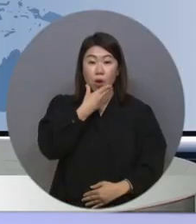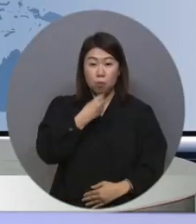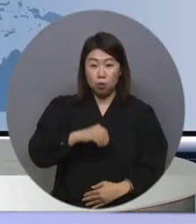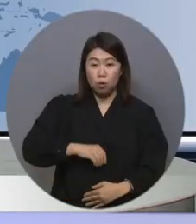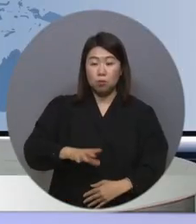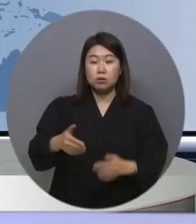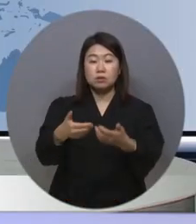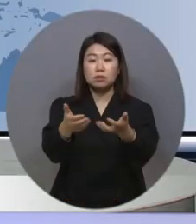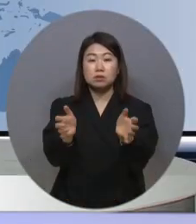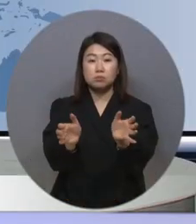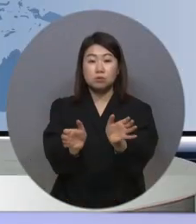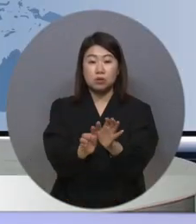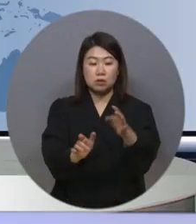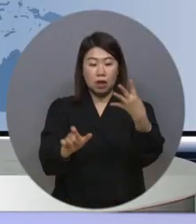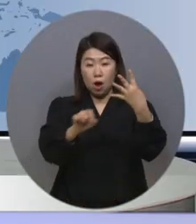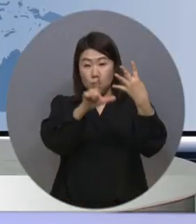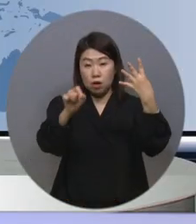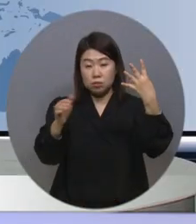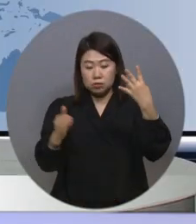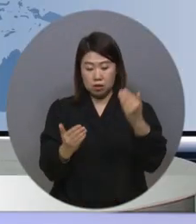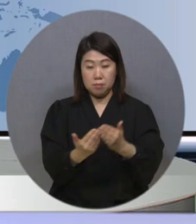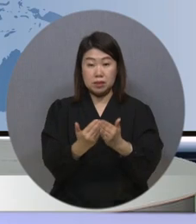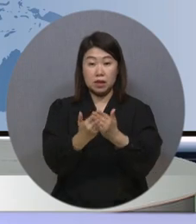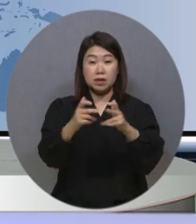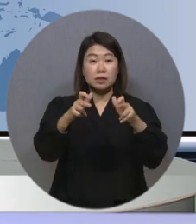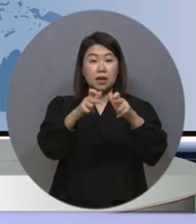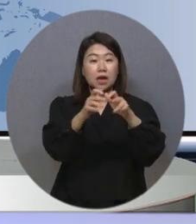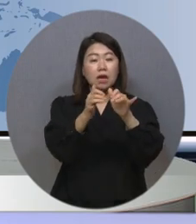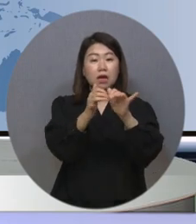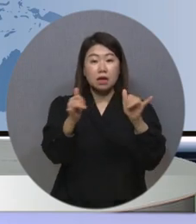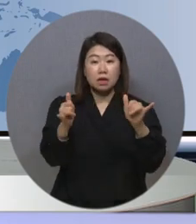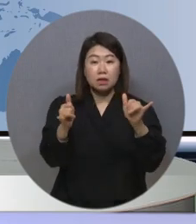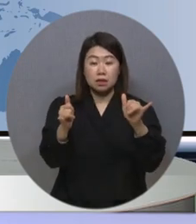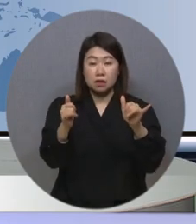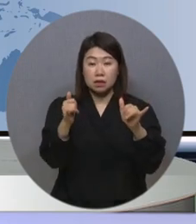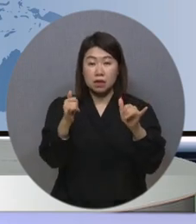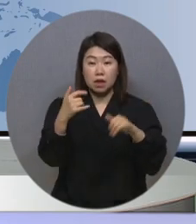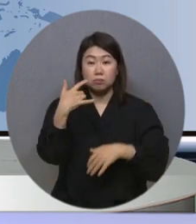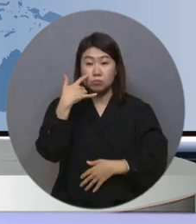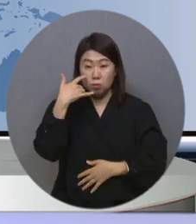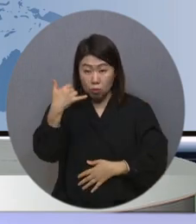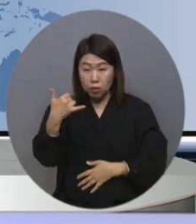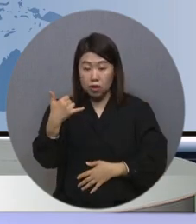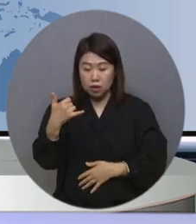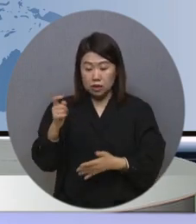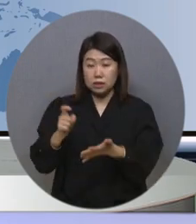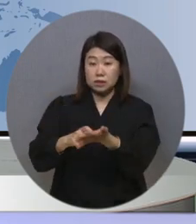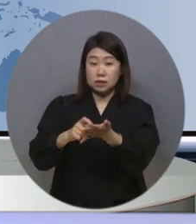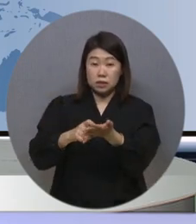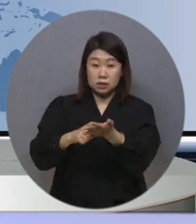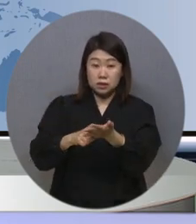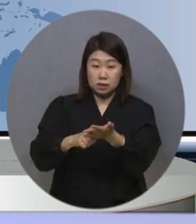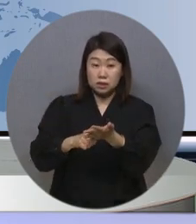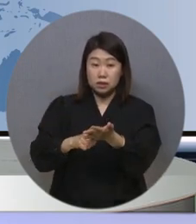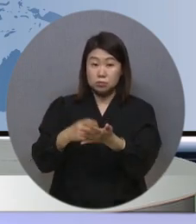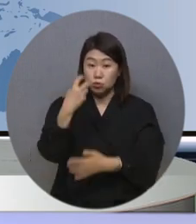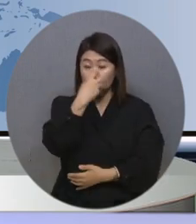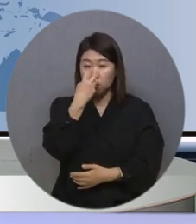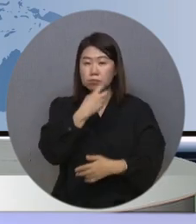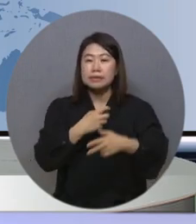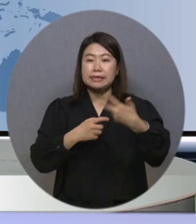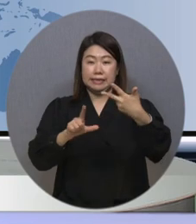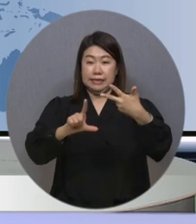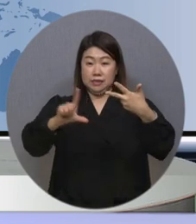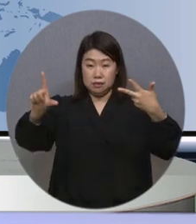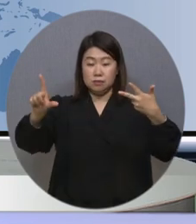보건복지부는 오는 4월부터 발달장애인과 보호자에게 최대 7일간 긴급 돌봄을 지원하는 시범사업을 시작한다고